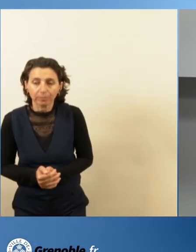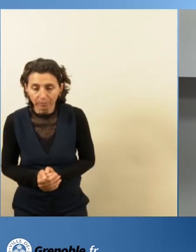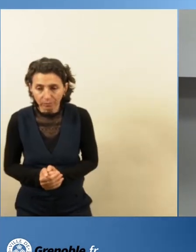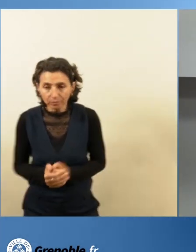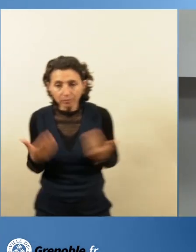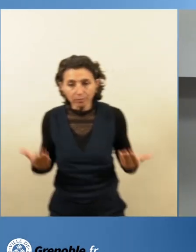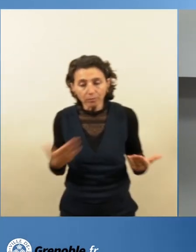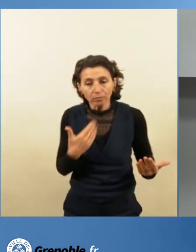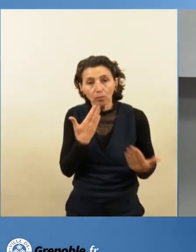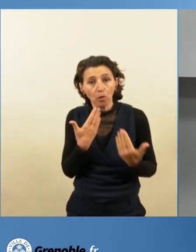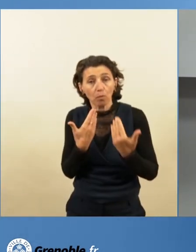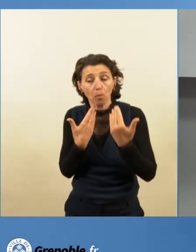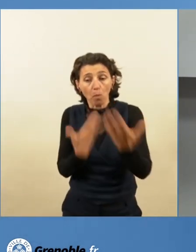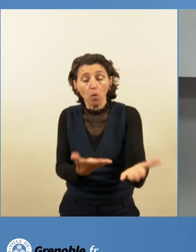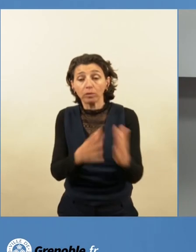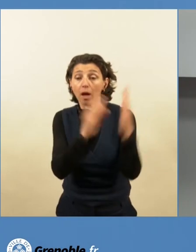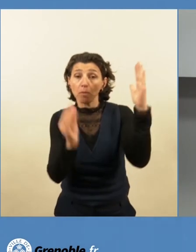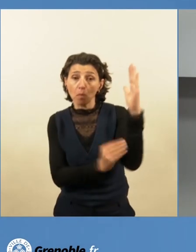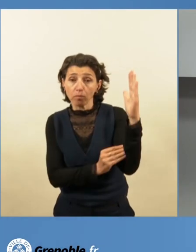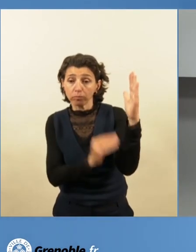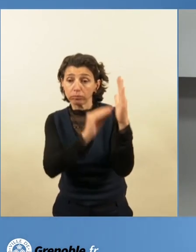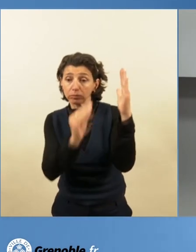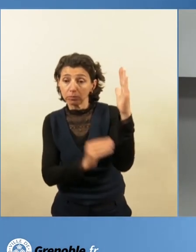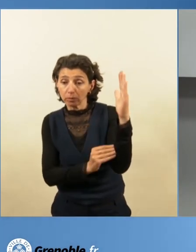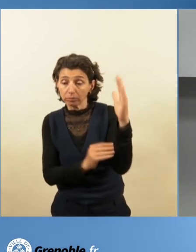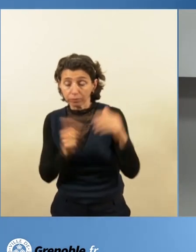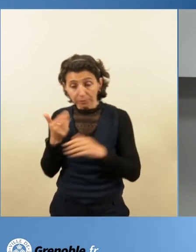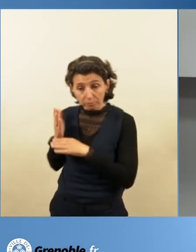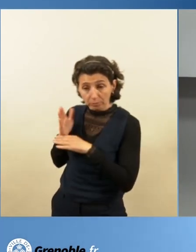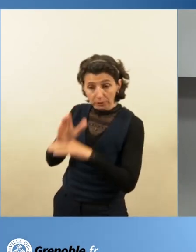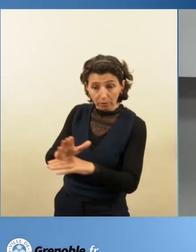les amendements parce que il faut peut-être d'avoir les présenter